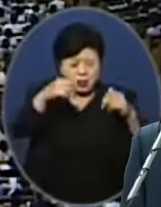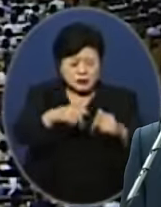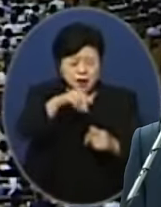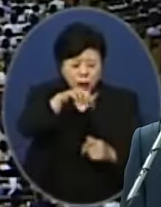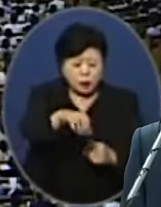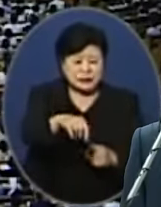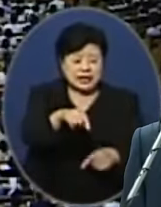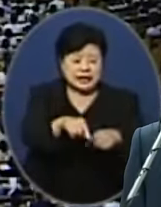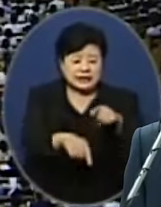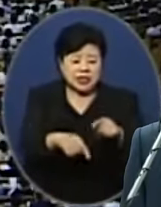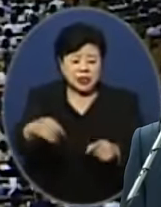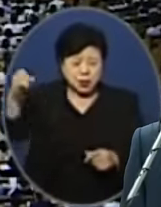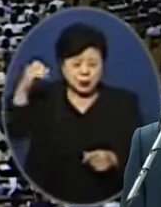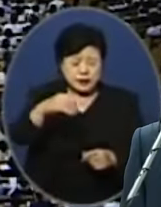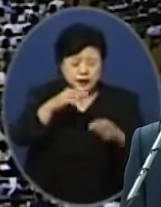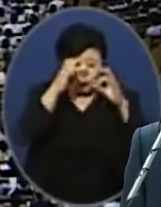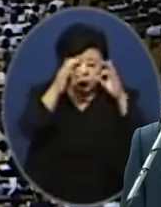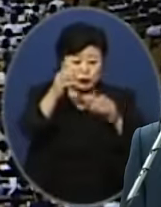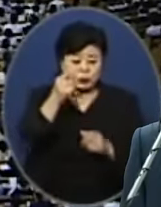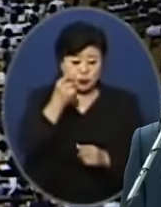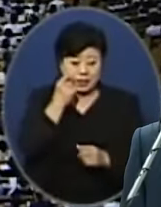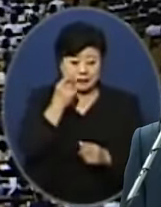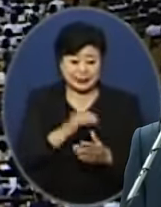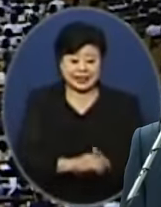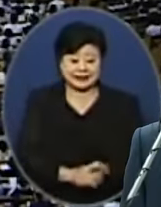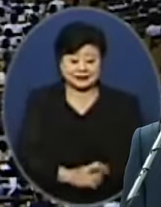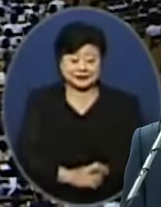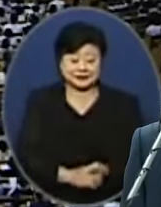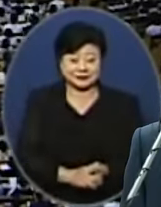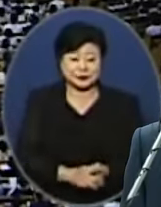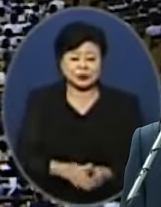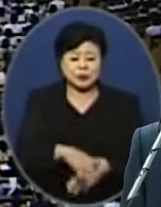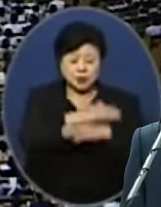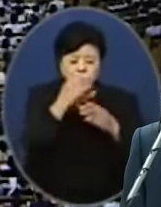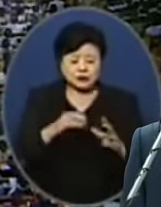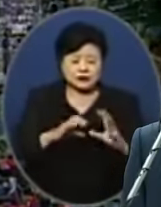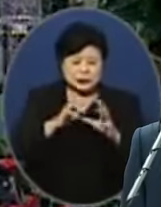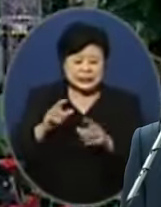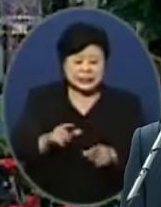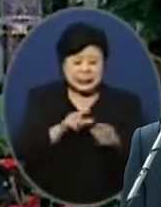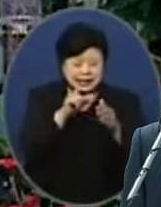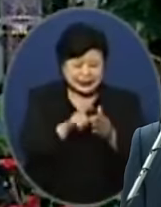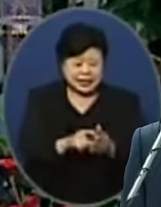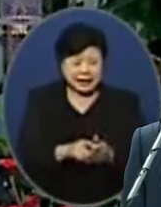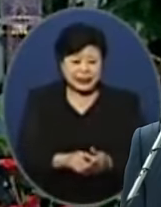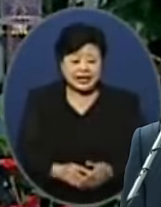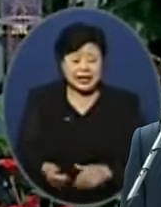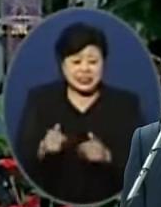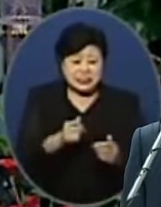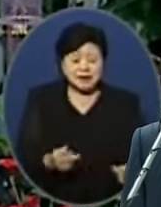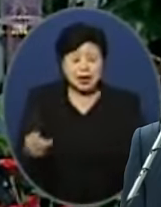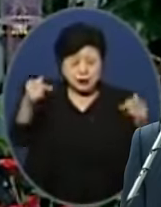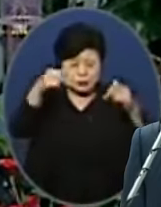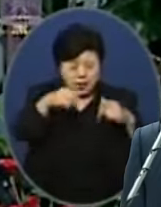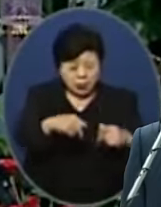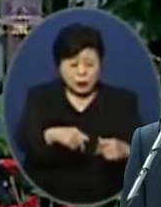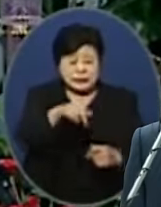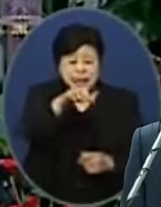지나가고 빛을 볼 수가 없습니다. 우리 모두는 세상에 살면서 사망의 음침한 골짜기를